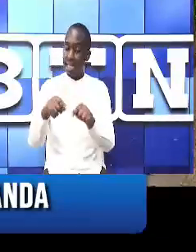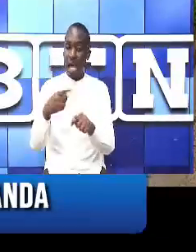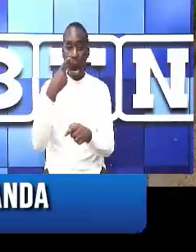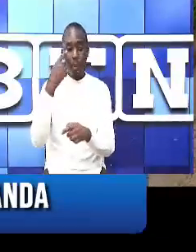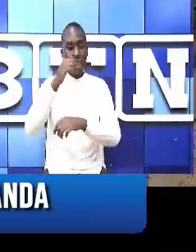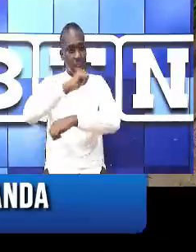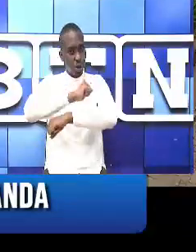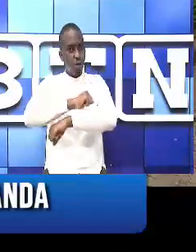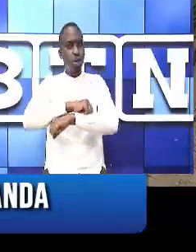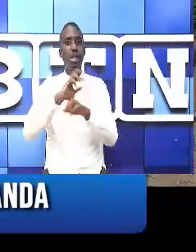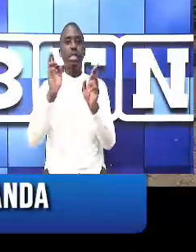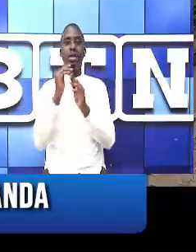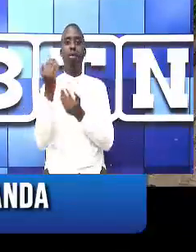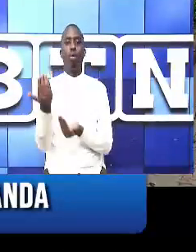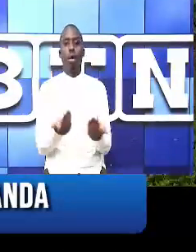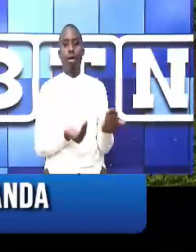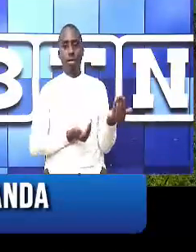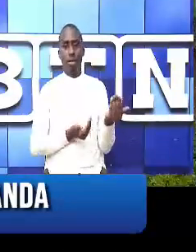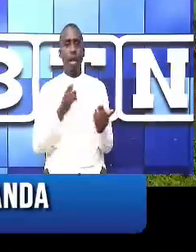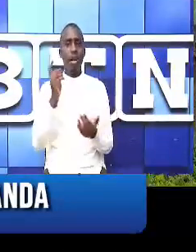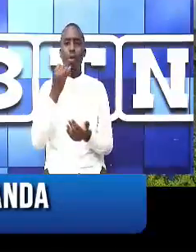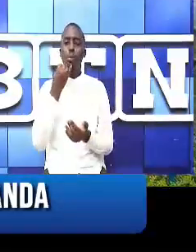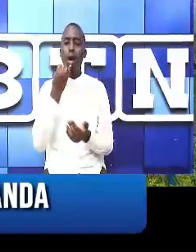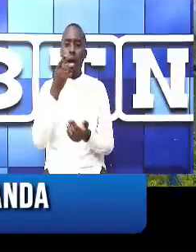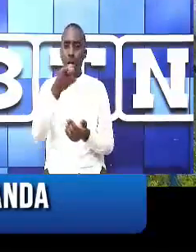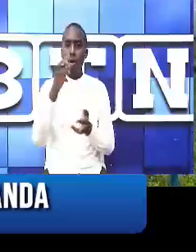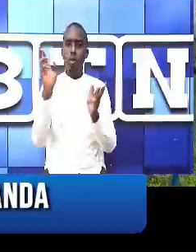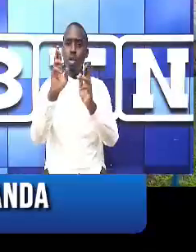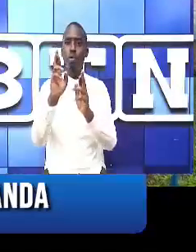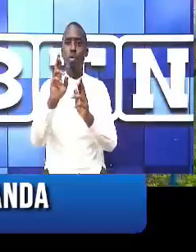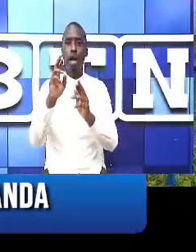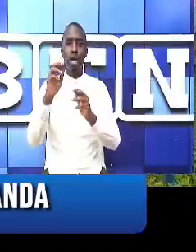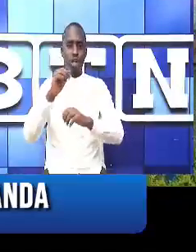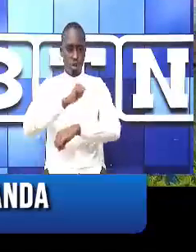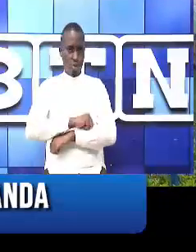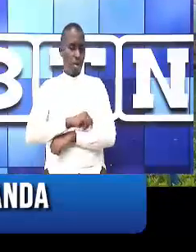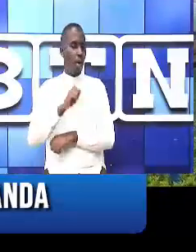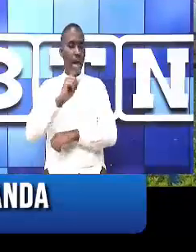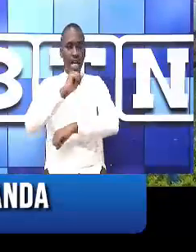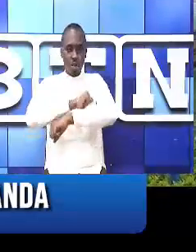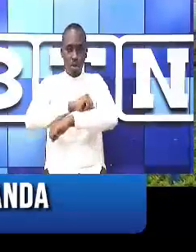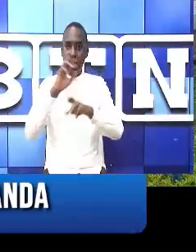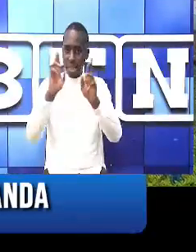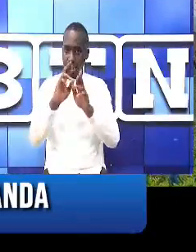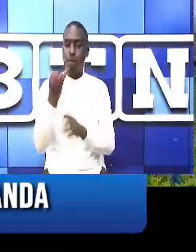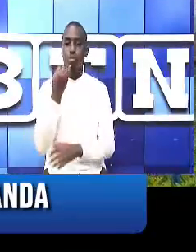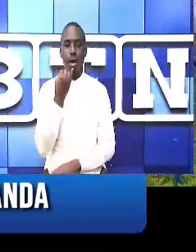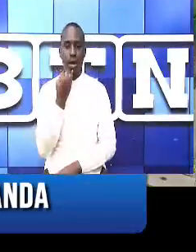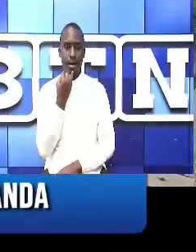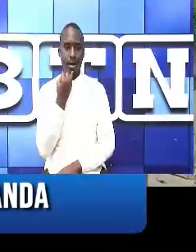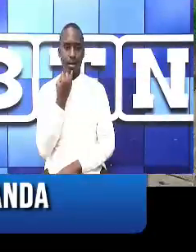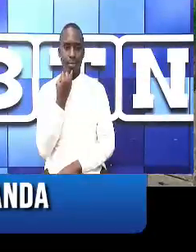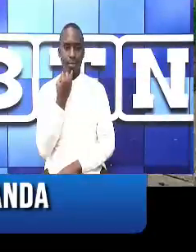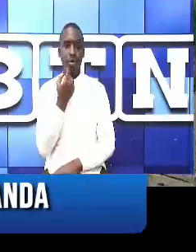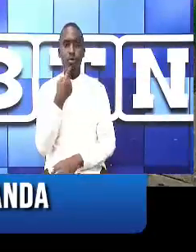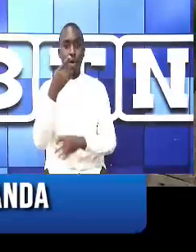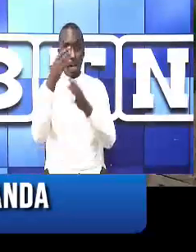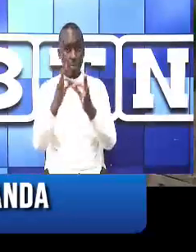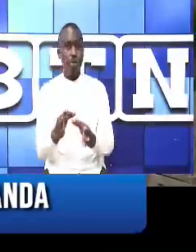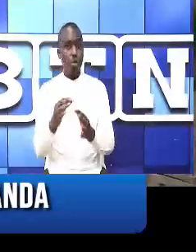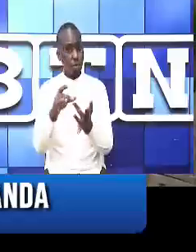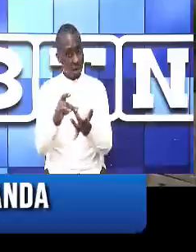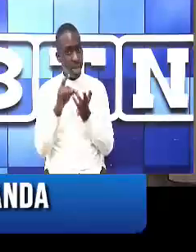koko rimwiteguye sibyo ntabwo umwana ari witegura ishuri iri shuri ryo ryitegura umwana ni ukuvuga ngo hari ibintu by'ingenzi